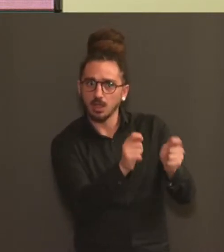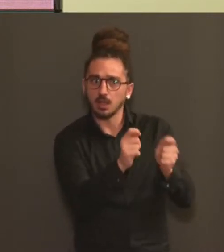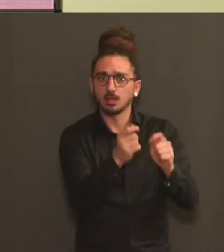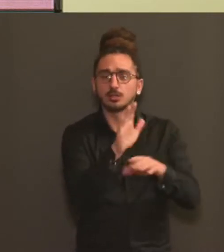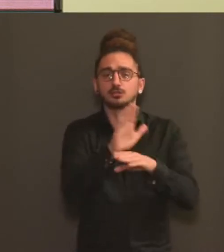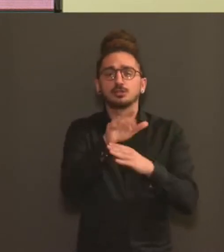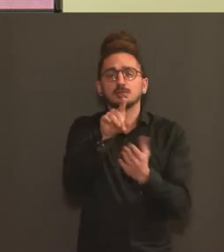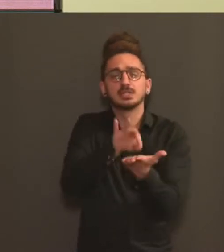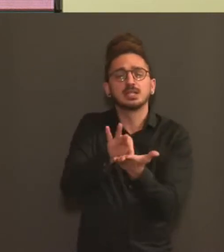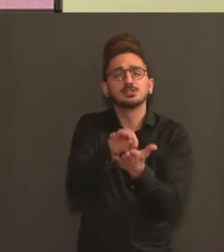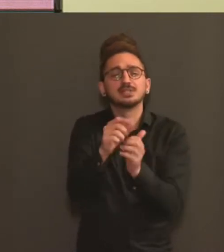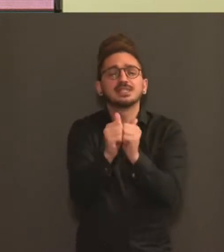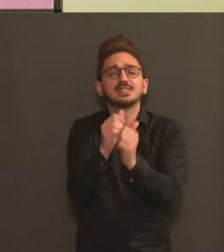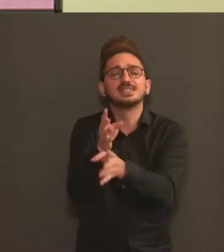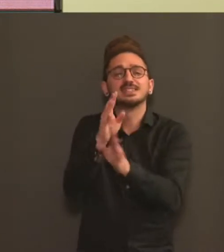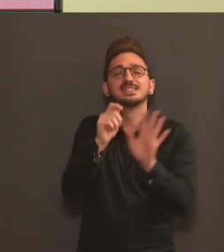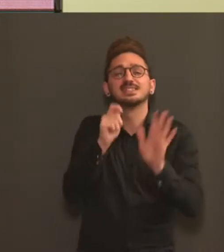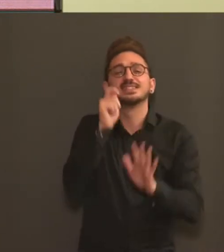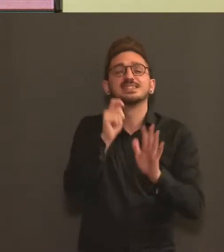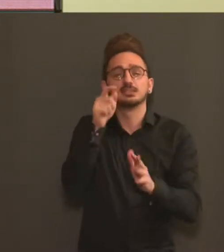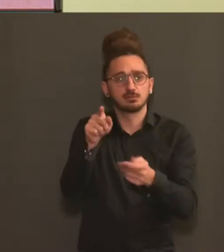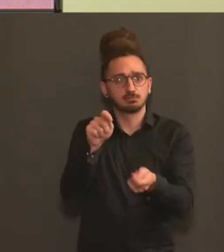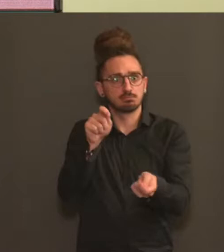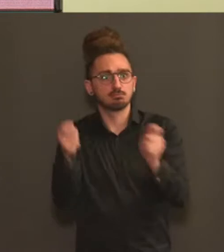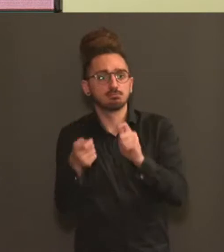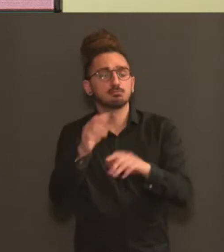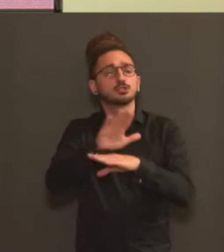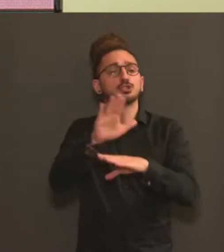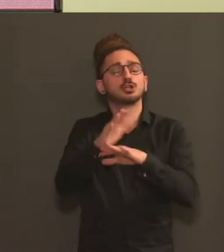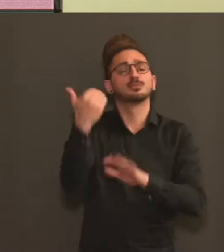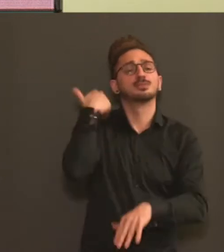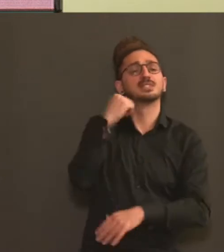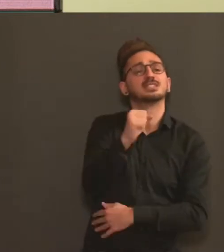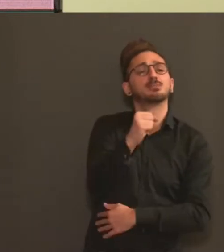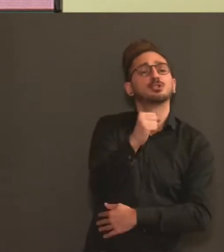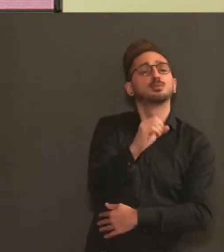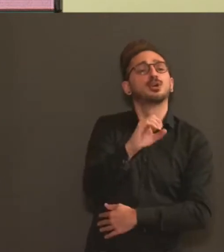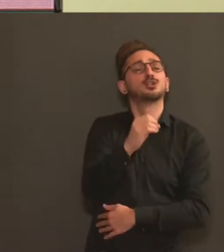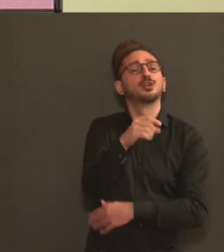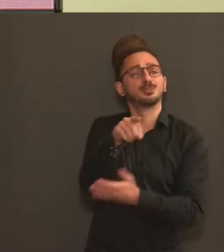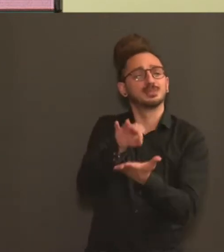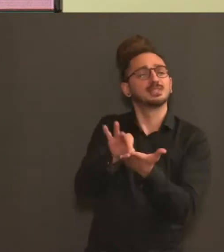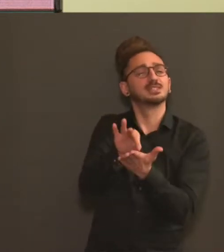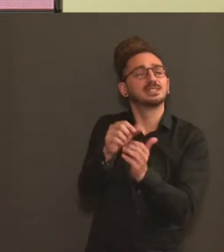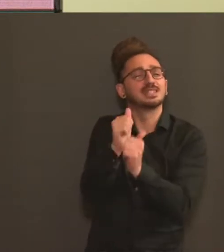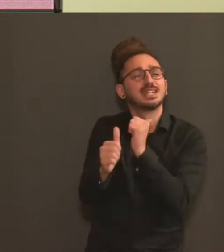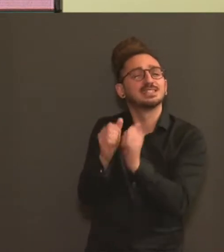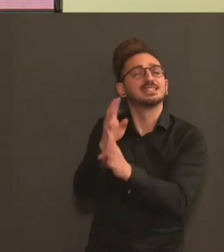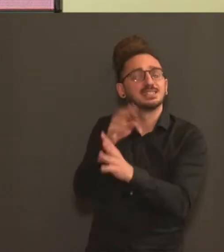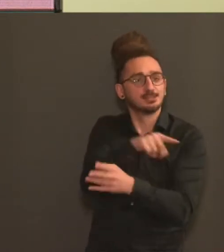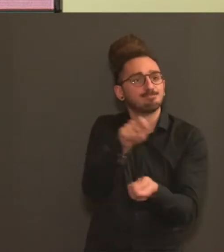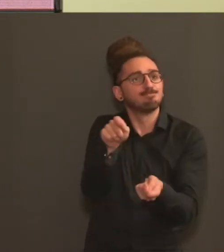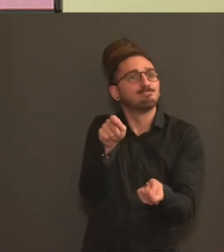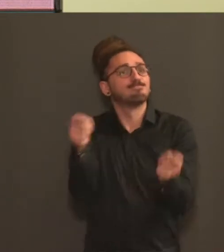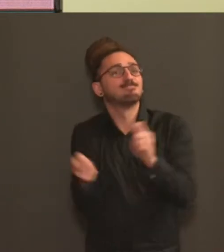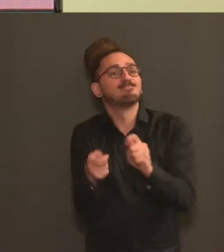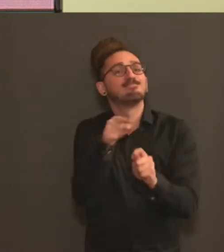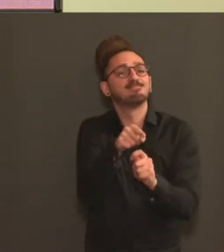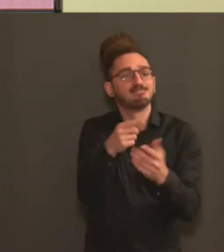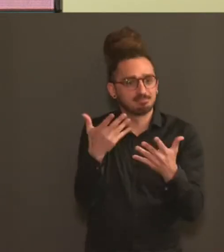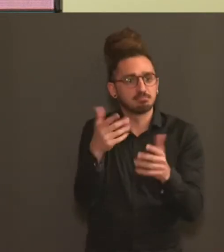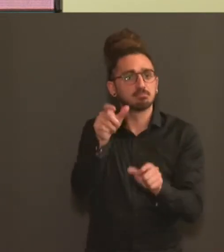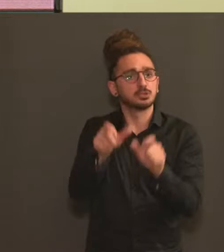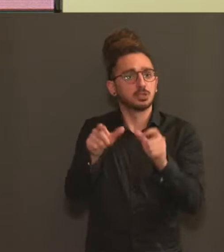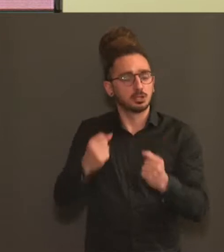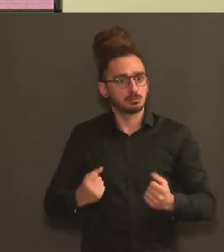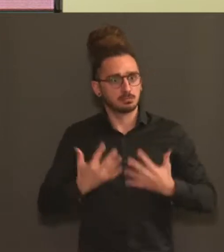mois, lorsque au mois de septembre-octobre, on n'a plus testé, par exemple, les gens asymptomatiques, ou lorsqu'on se trouve dans des périodes de vacances,